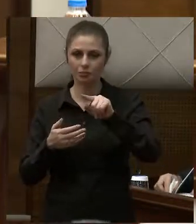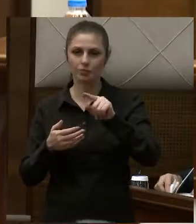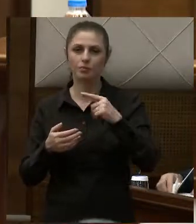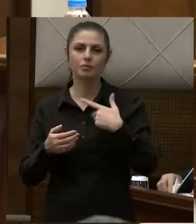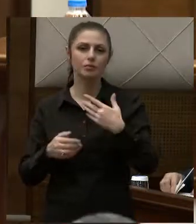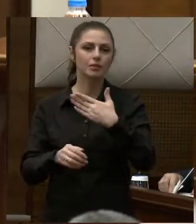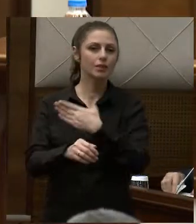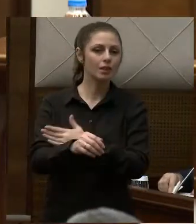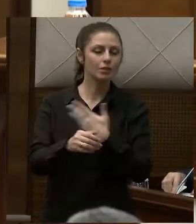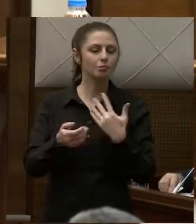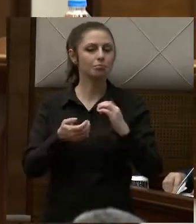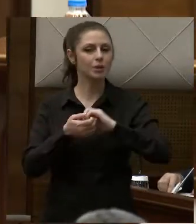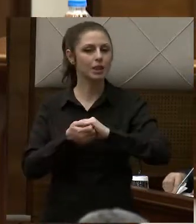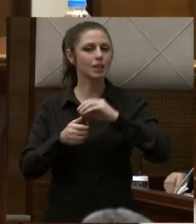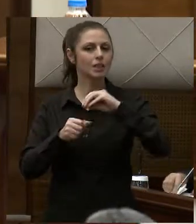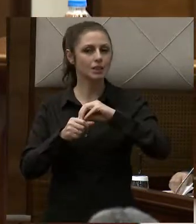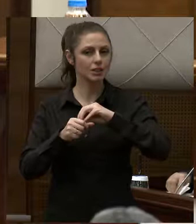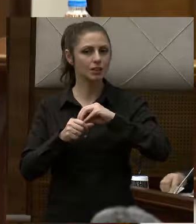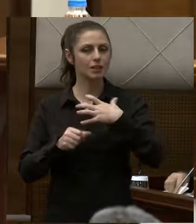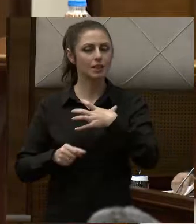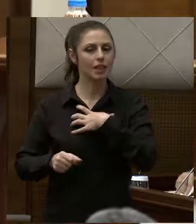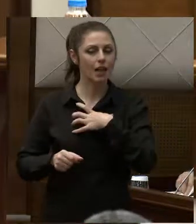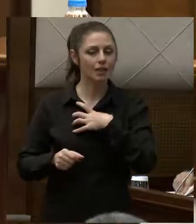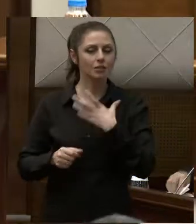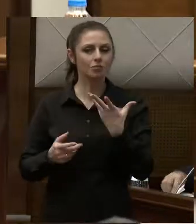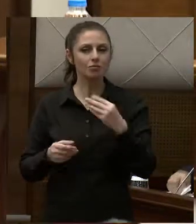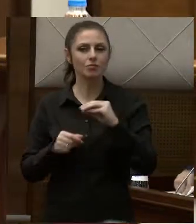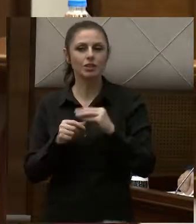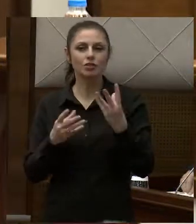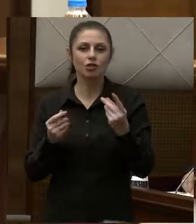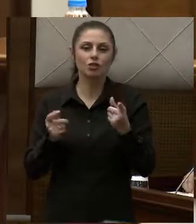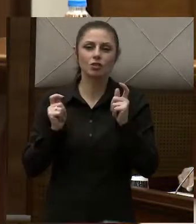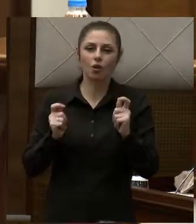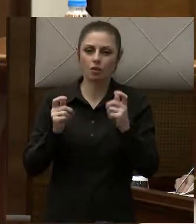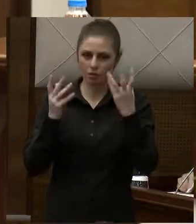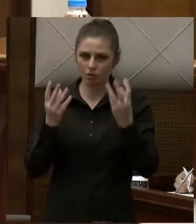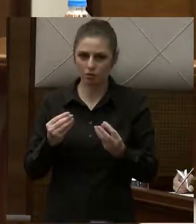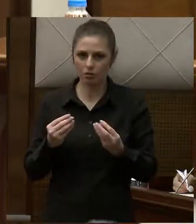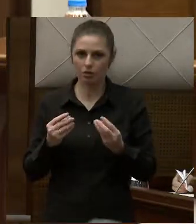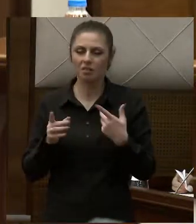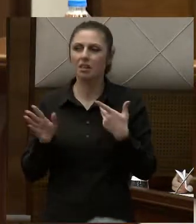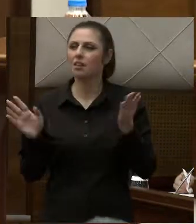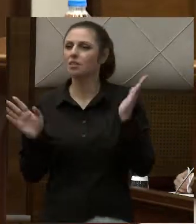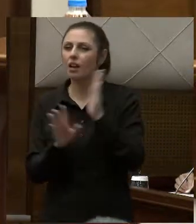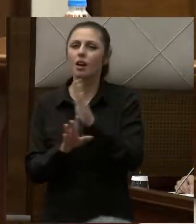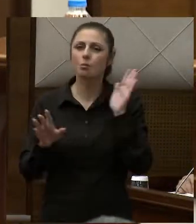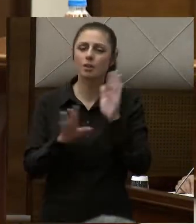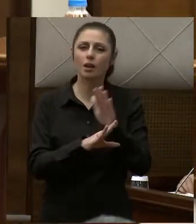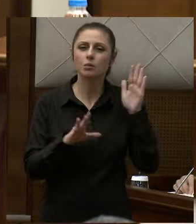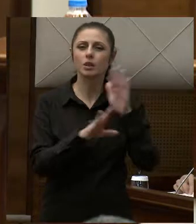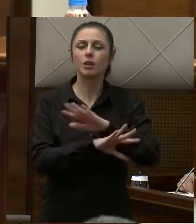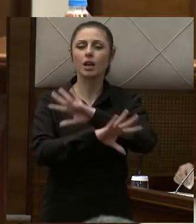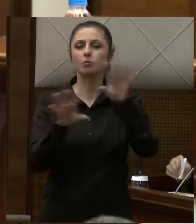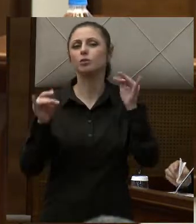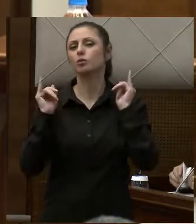birliği, bütünlüğü, demokrasi için kendi açımızda eziyetler çektik 12 Eylül faşist darbesinde. Darbeler hepsi kötüdür.